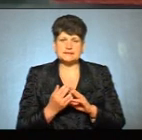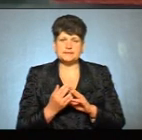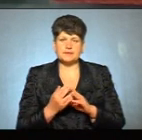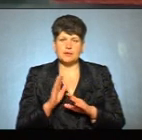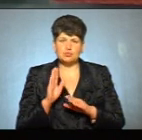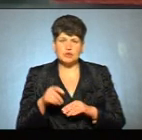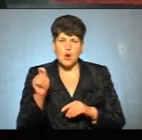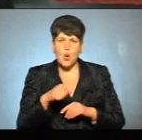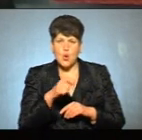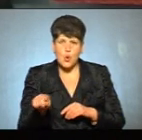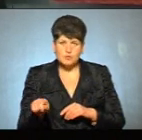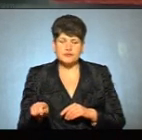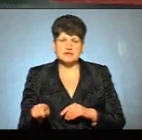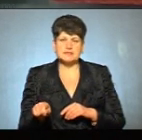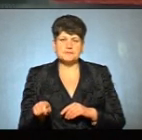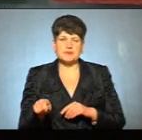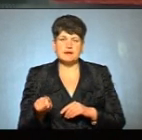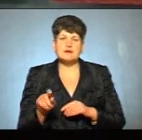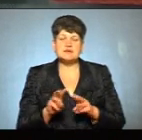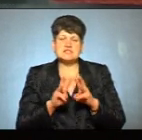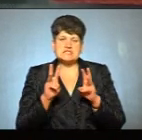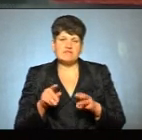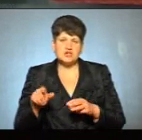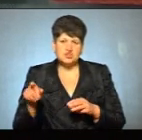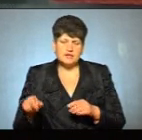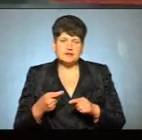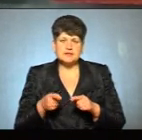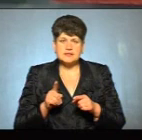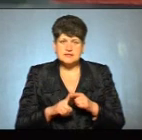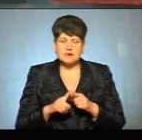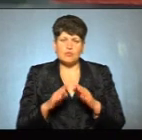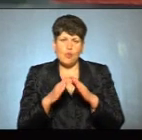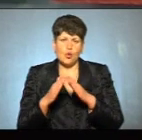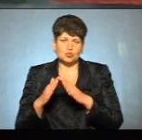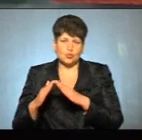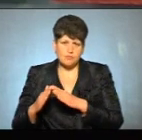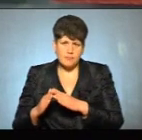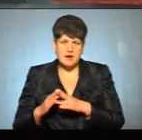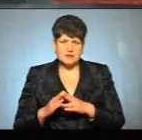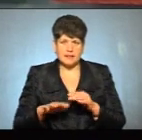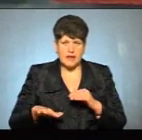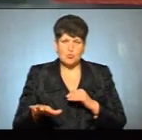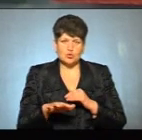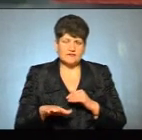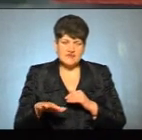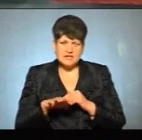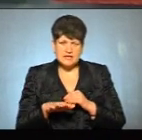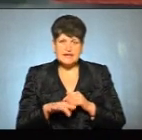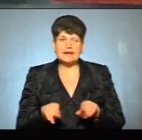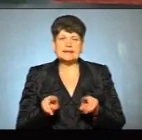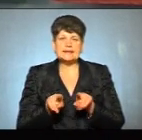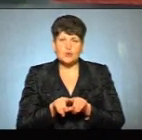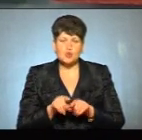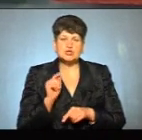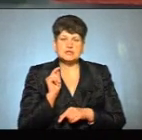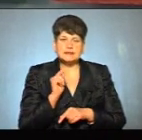буде окроплюватися священниками це приношення по домівках, тобто на подвір'ї. І також там,